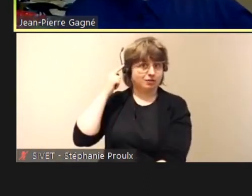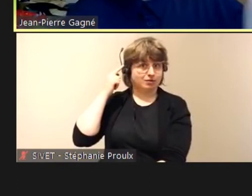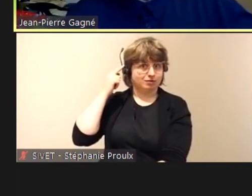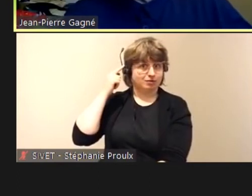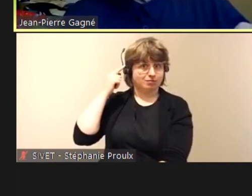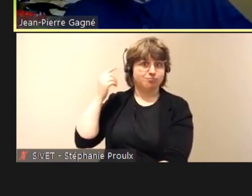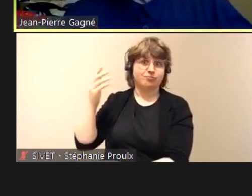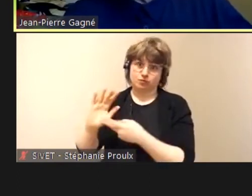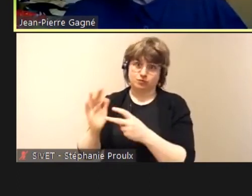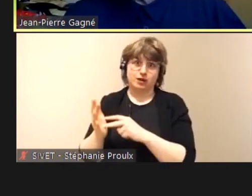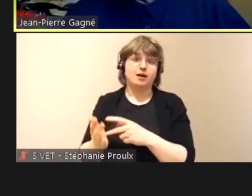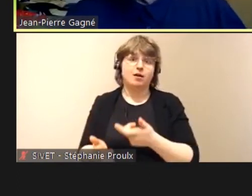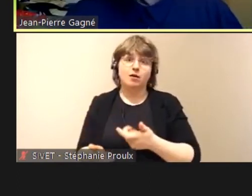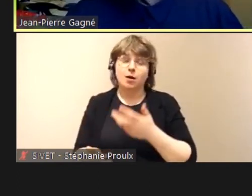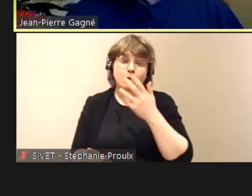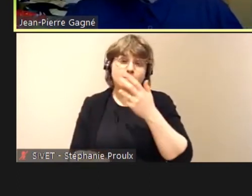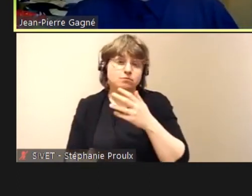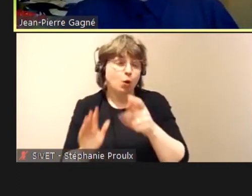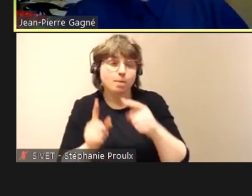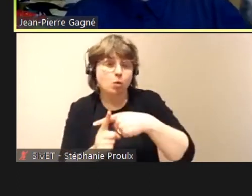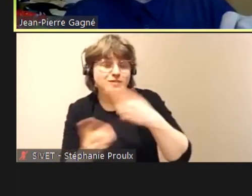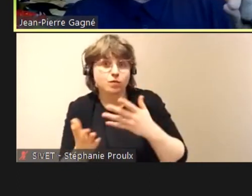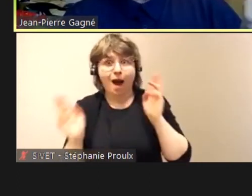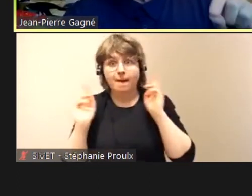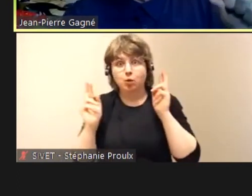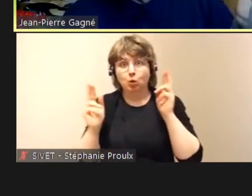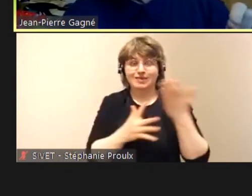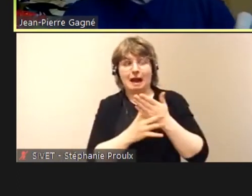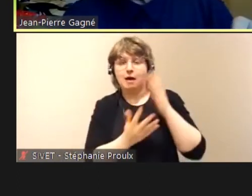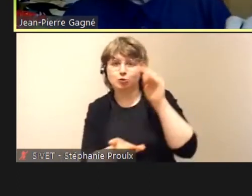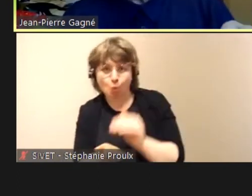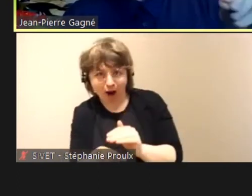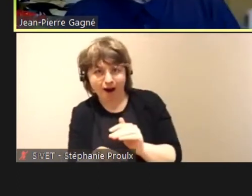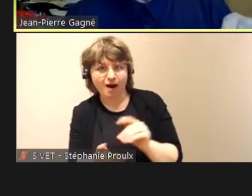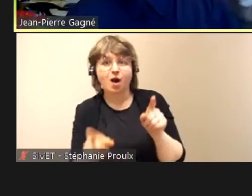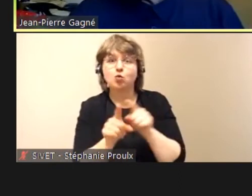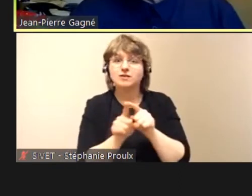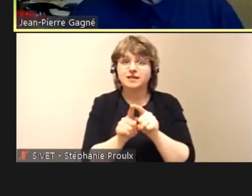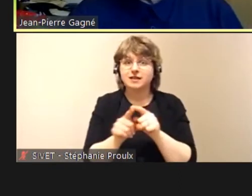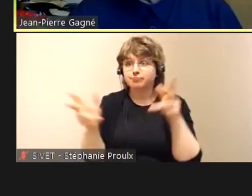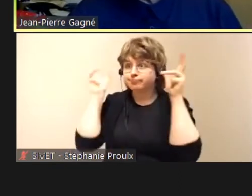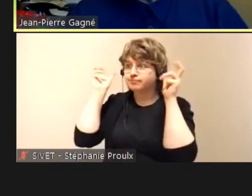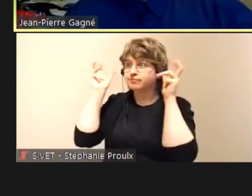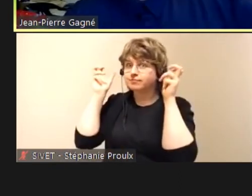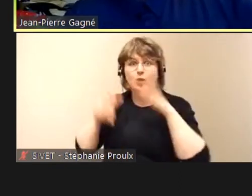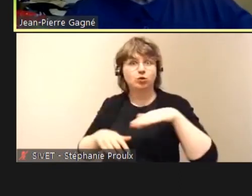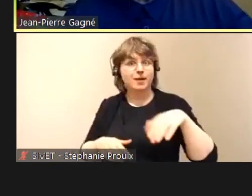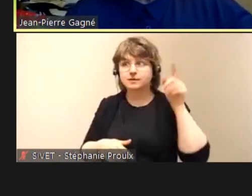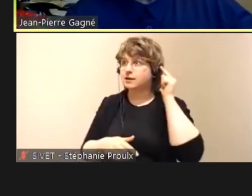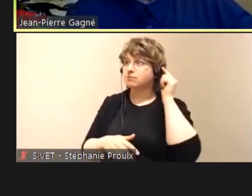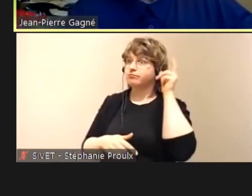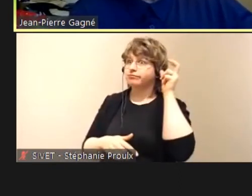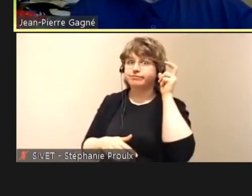ça réduit l'effet nocif du bruit, mais aussi ça fait en sorte qu'on peut bénéficier de l'amplification de nos aides auditives. Alors, le